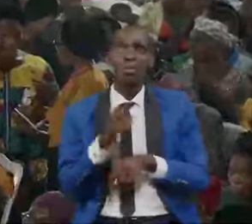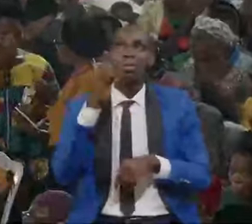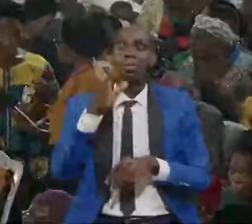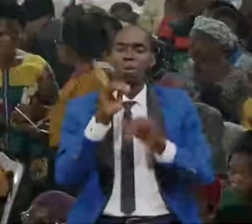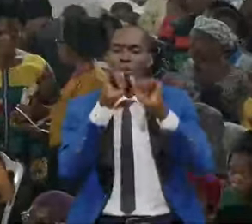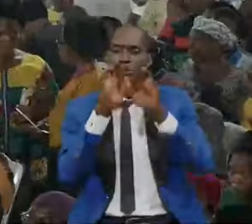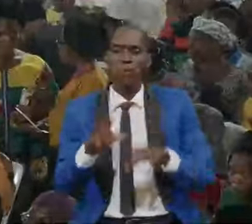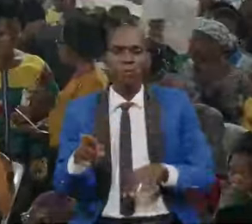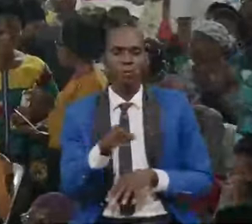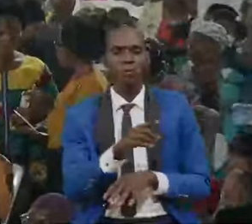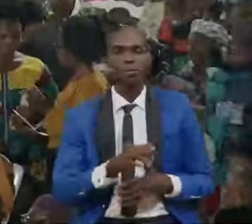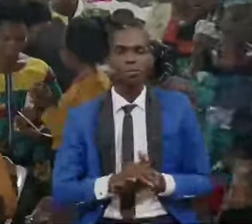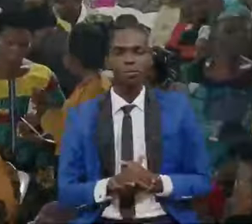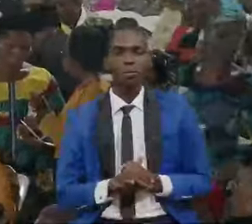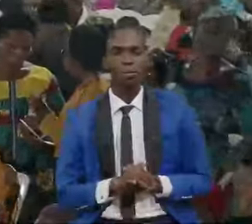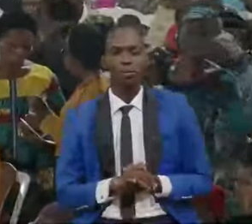bénisse.